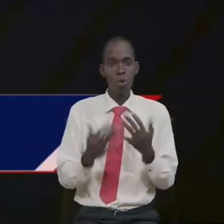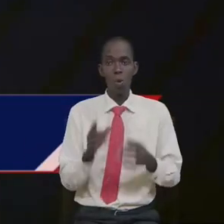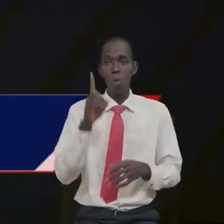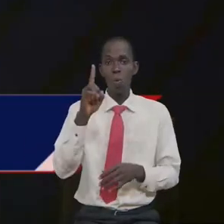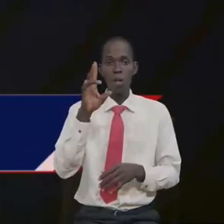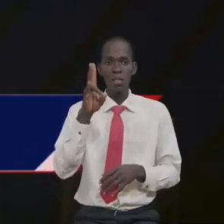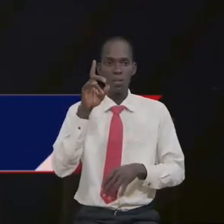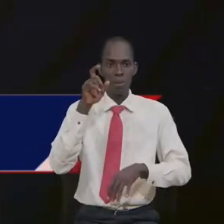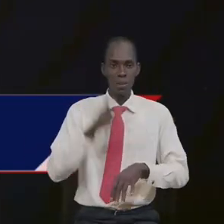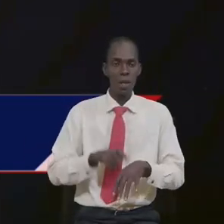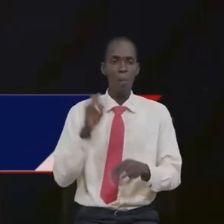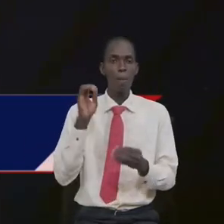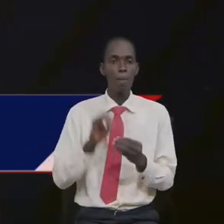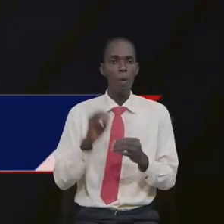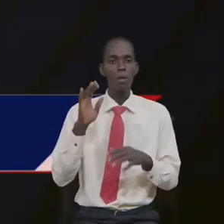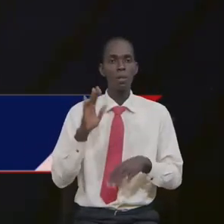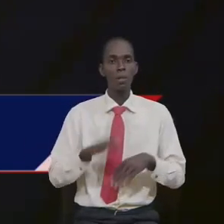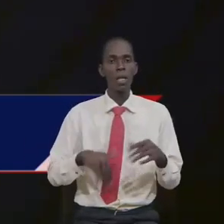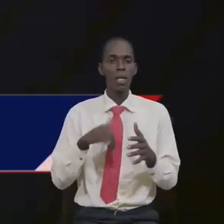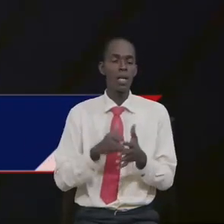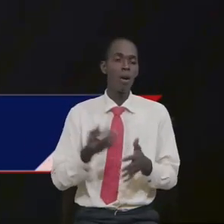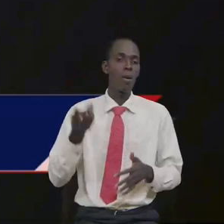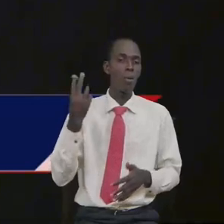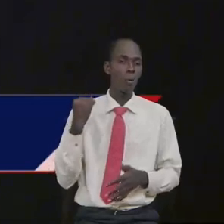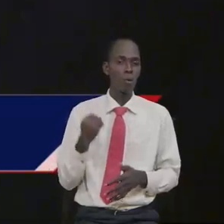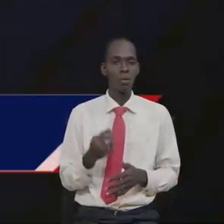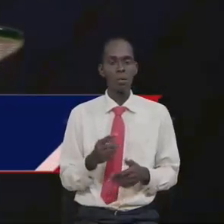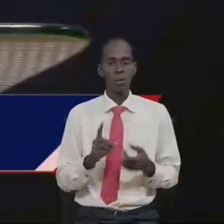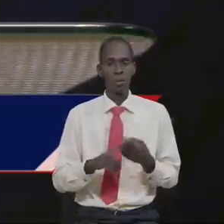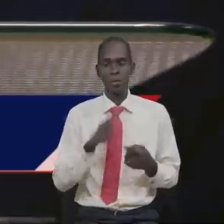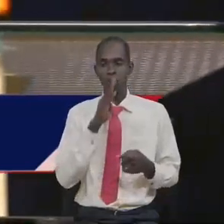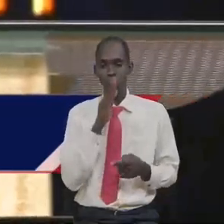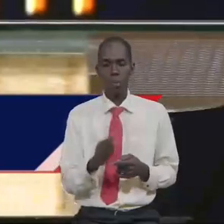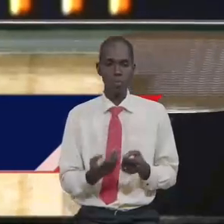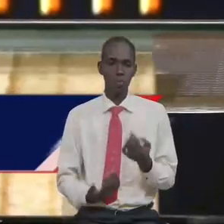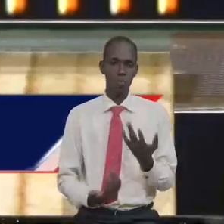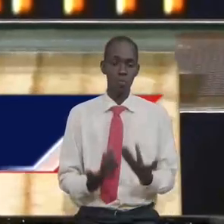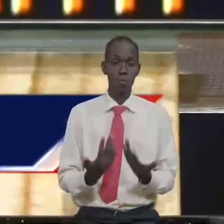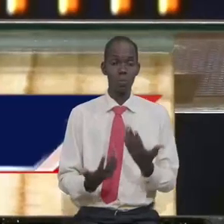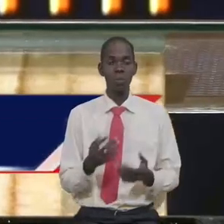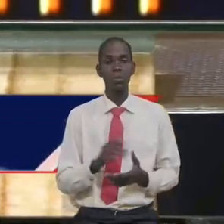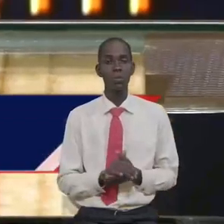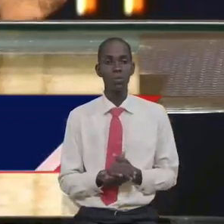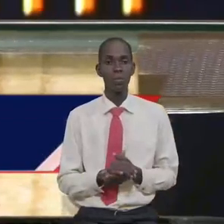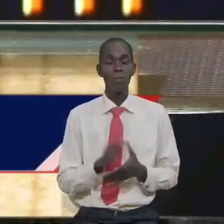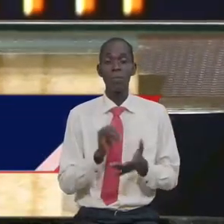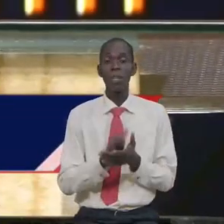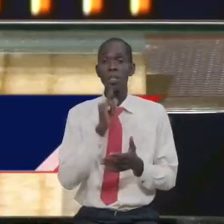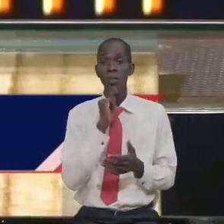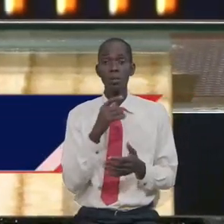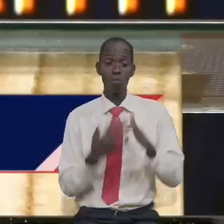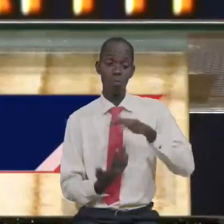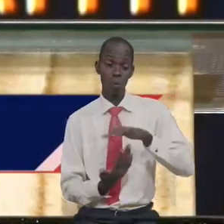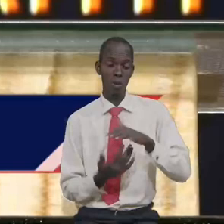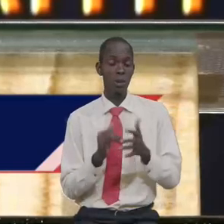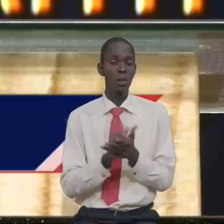plus qu'il ne convenait de le chauffer. C'était le commencement du passage que